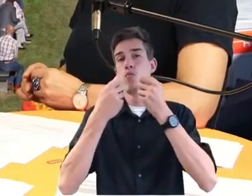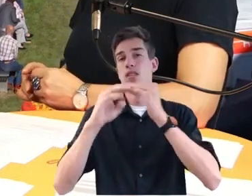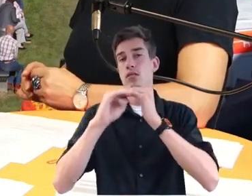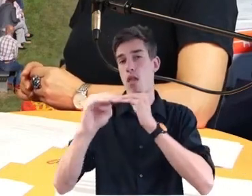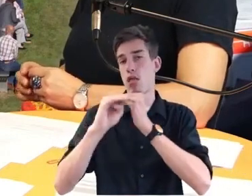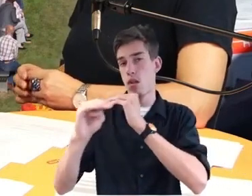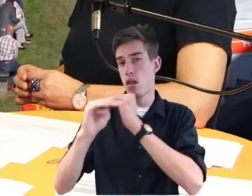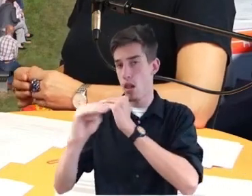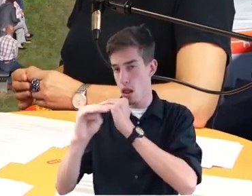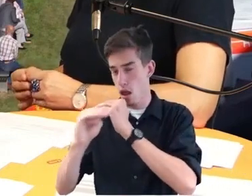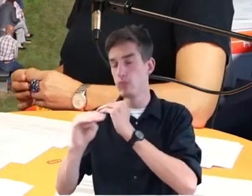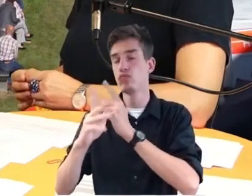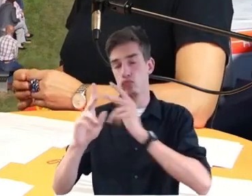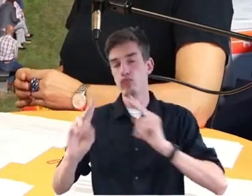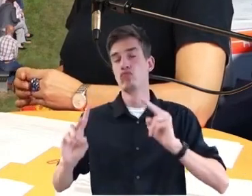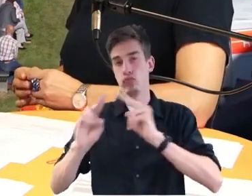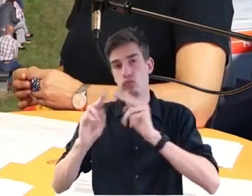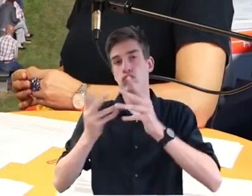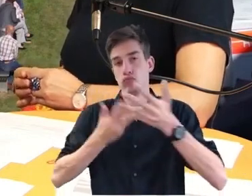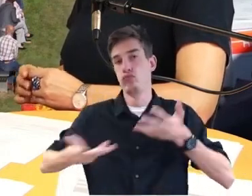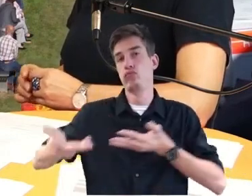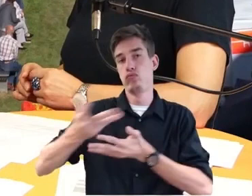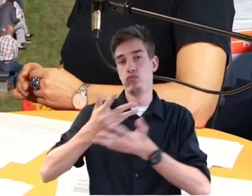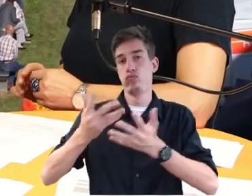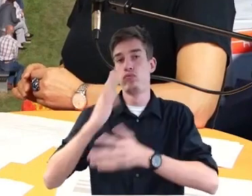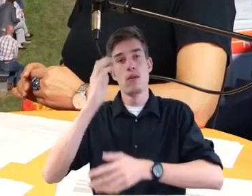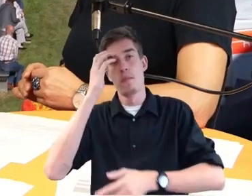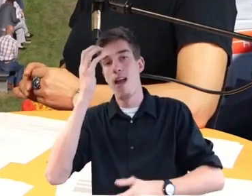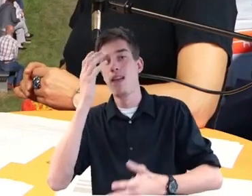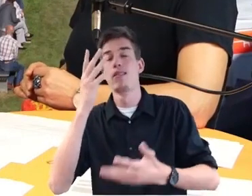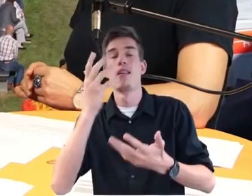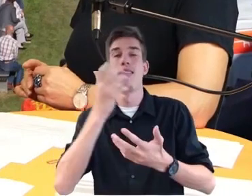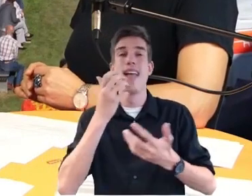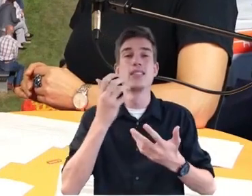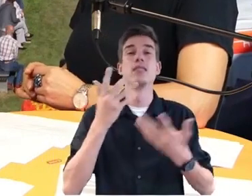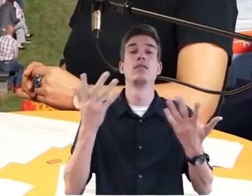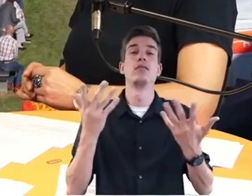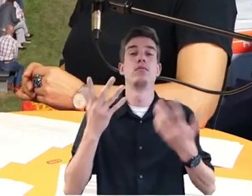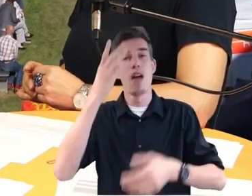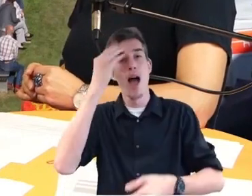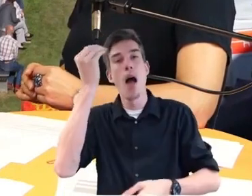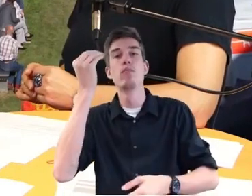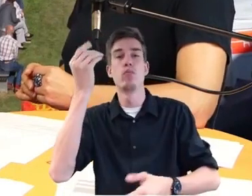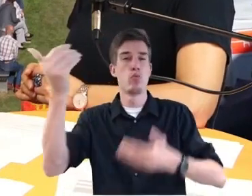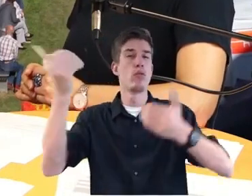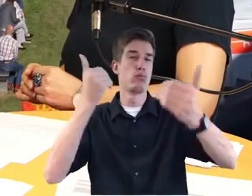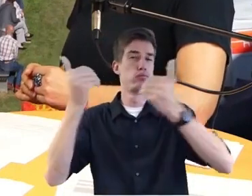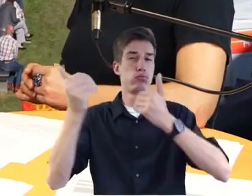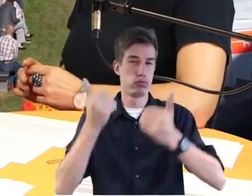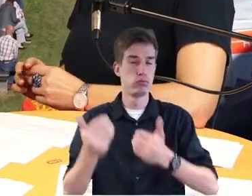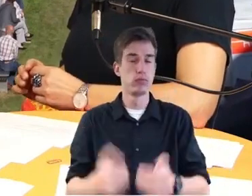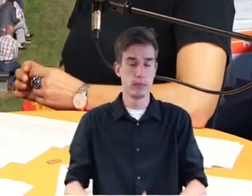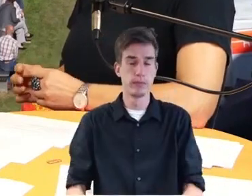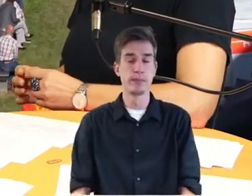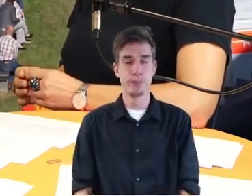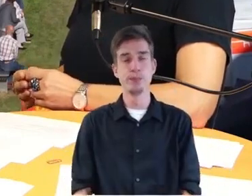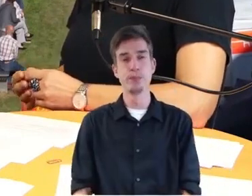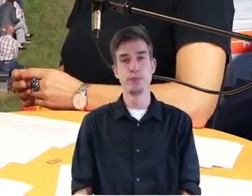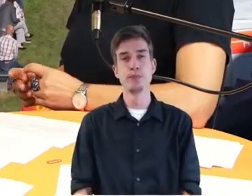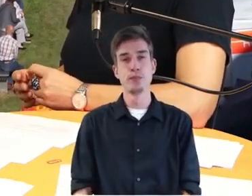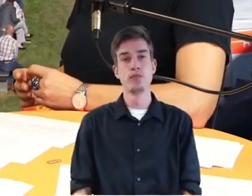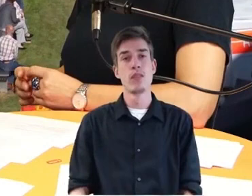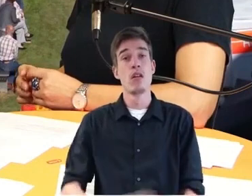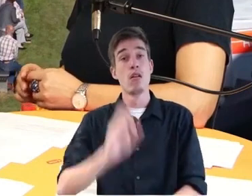Boot, der Bundesländer Bayern, Hessen und Hamburg, und weitere